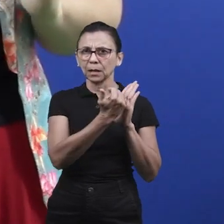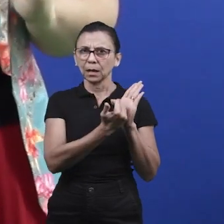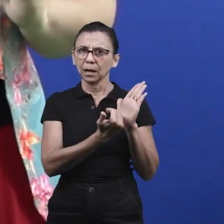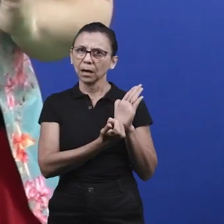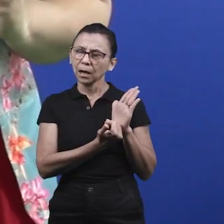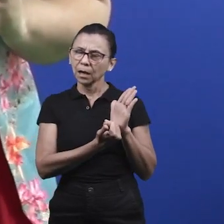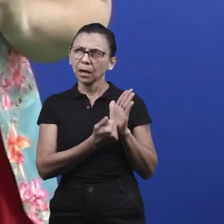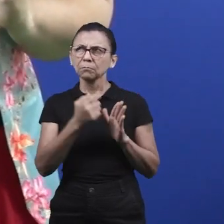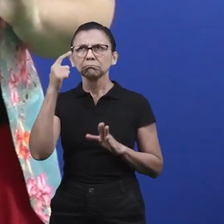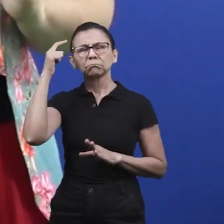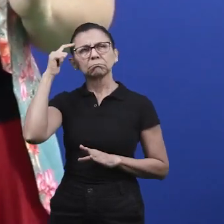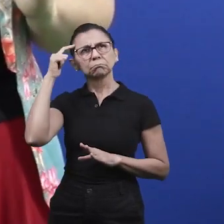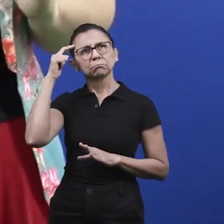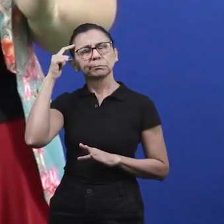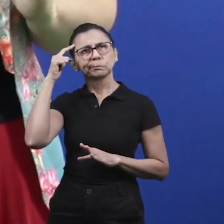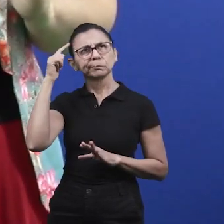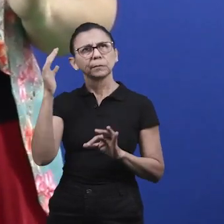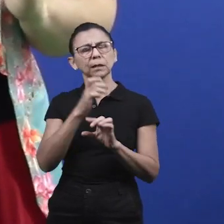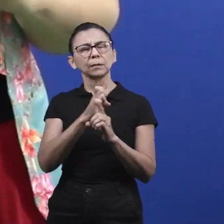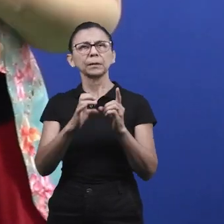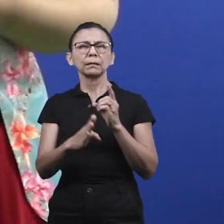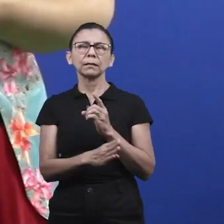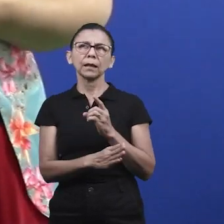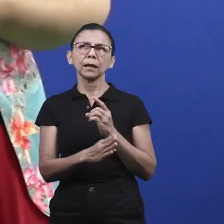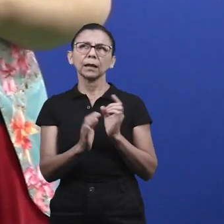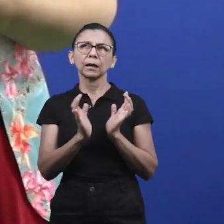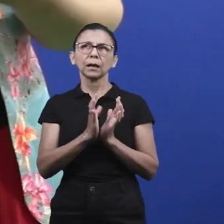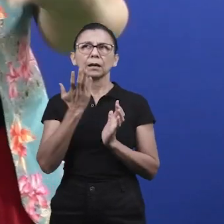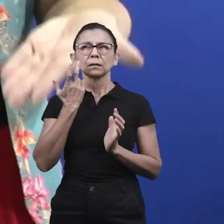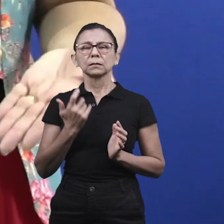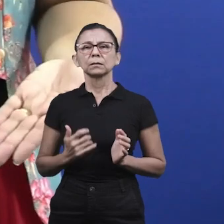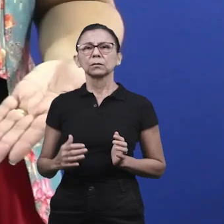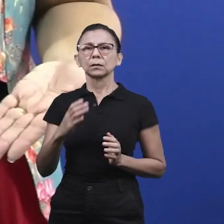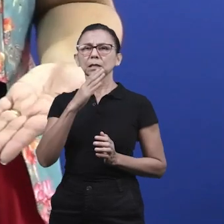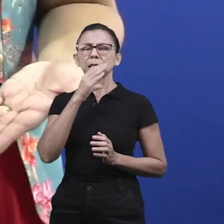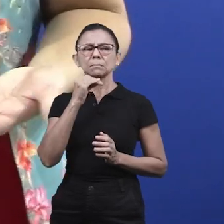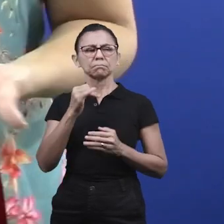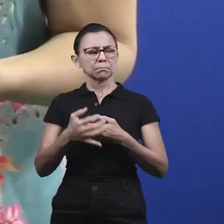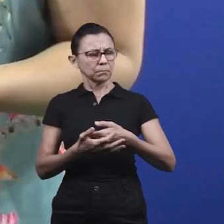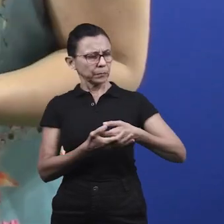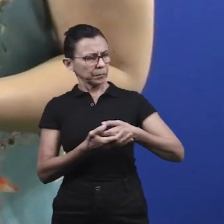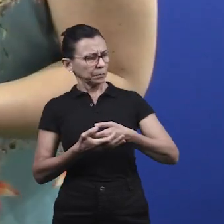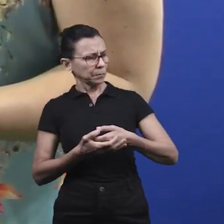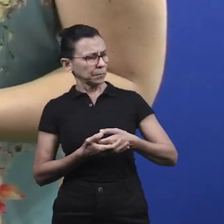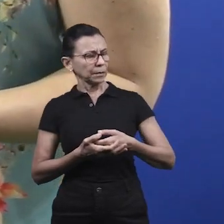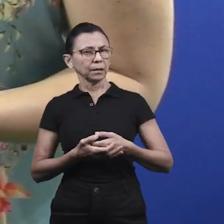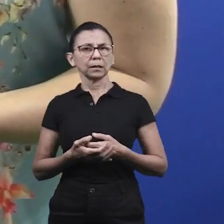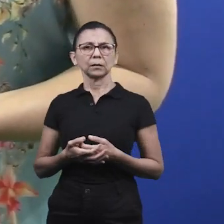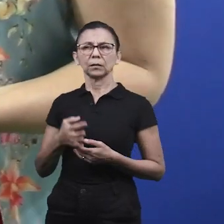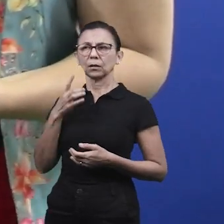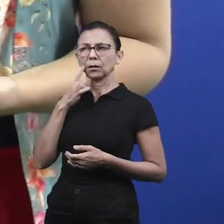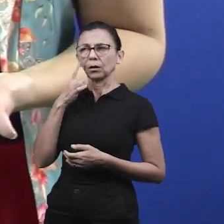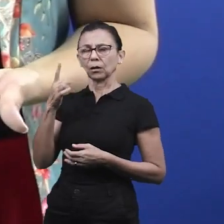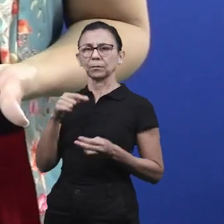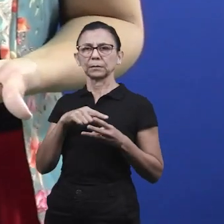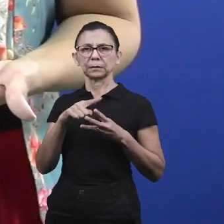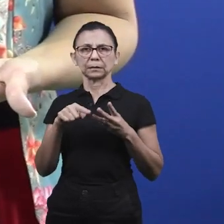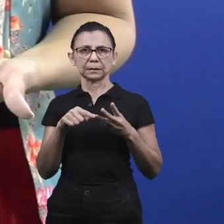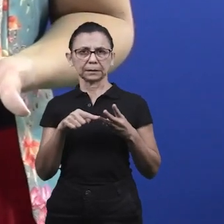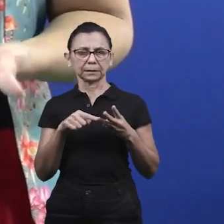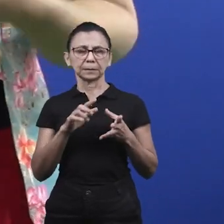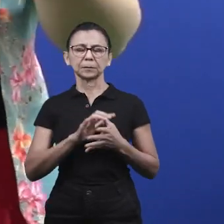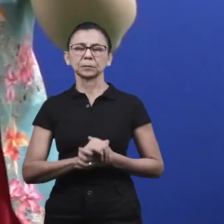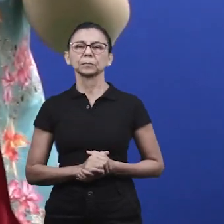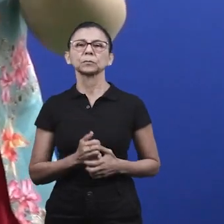étude. L'étude de l'école biblique dominicale pour les enfants, pour les adolescents, pour les bébés. Regardez bien. Trois questions,